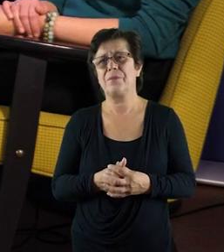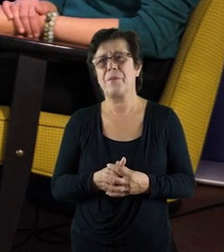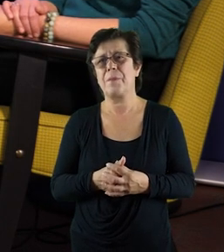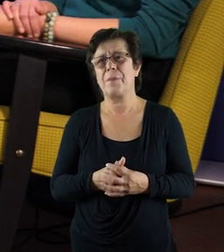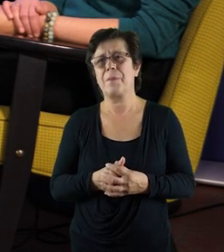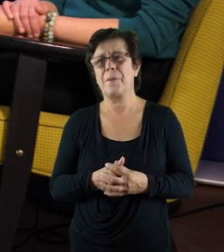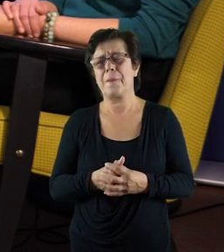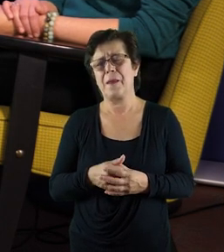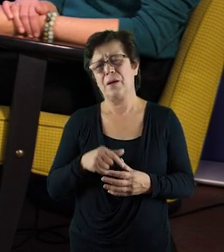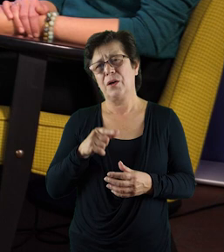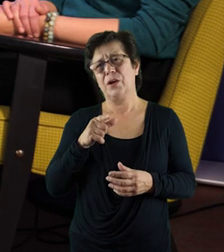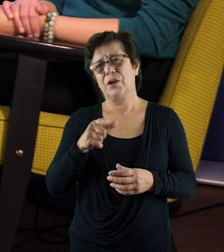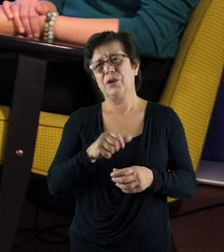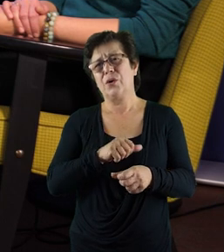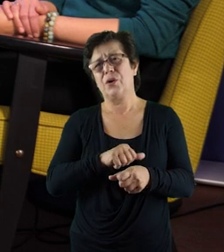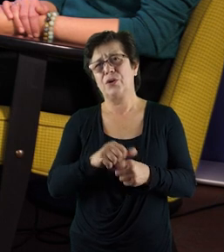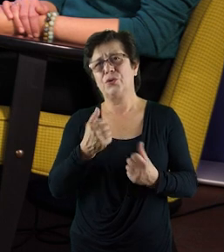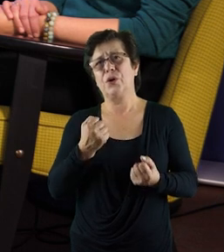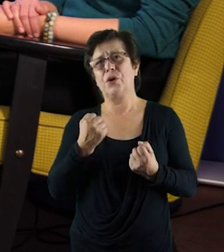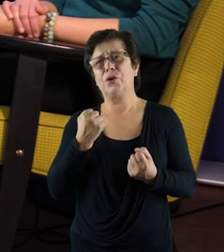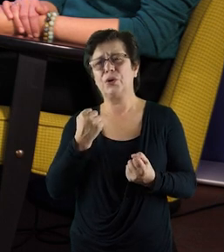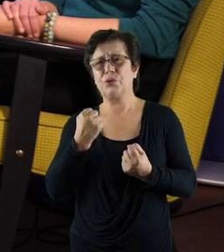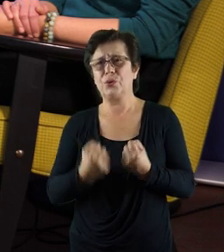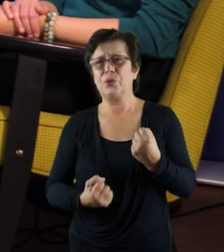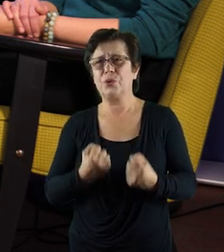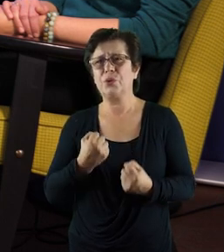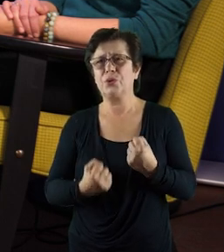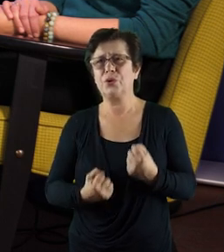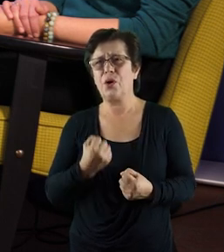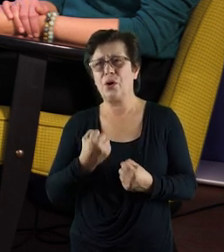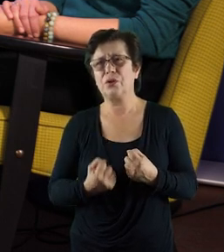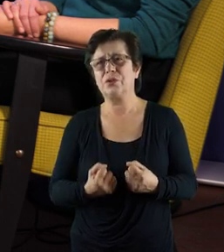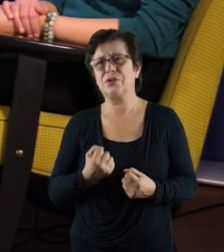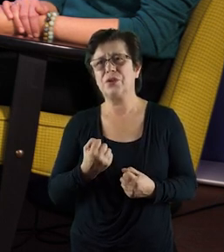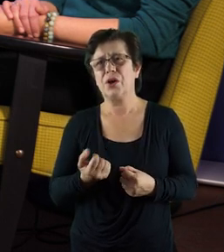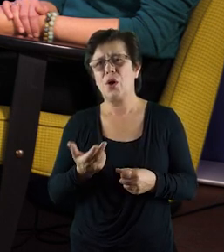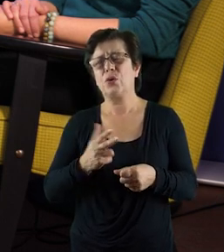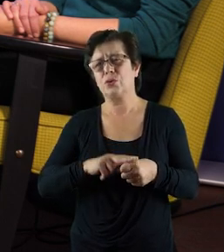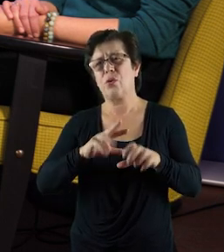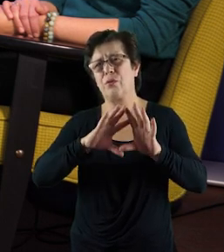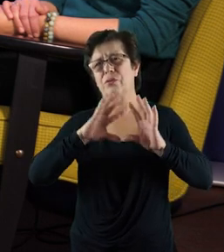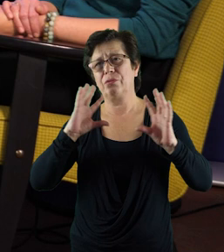No to jest rzeczywiście jakaś taka trudność, z którą chyba wszyscy